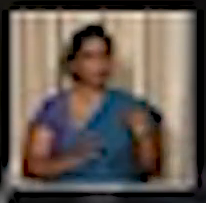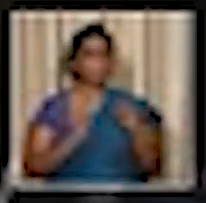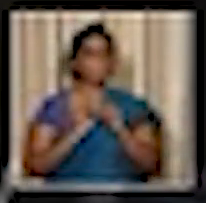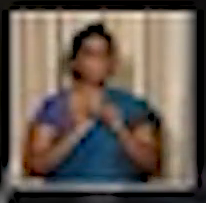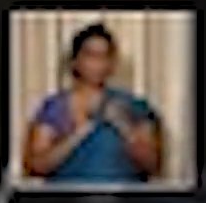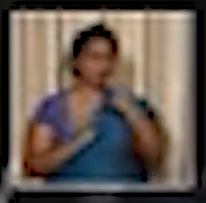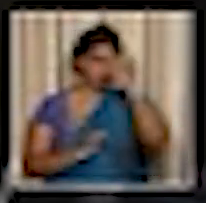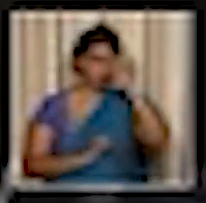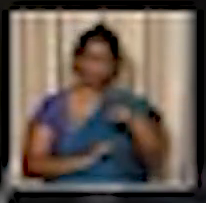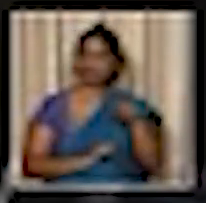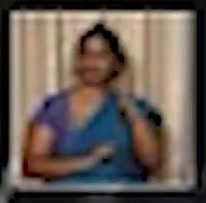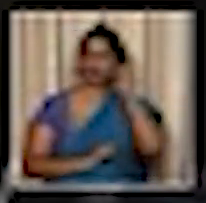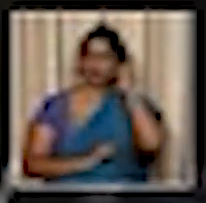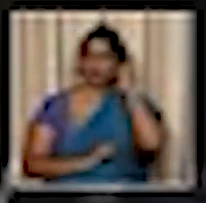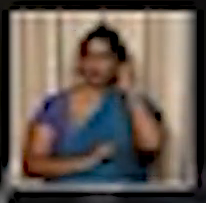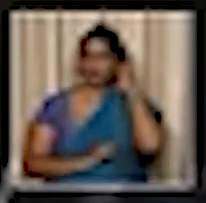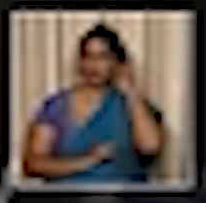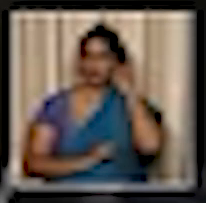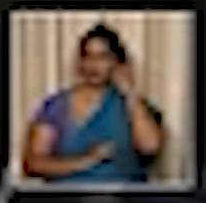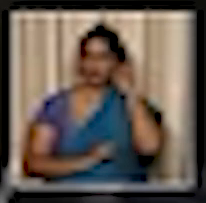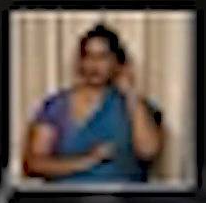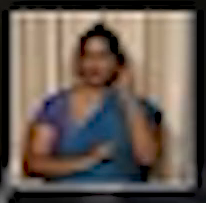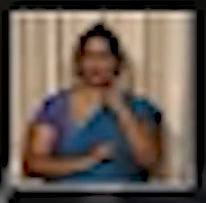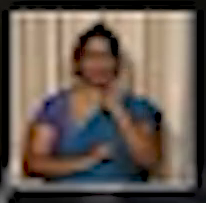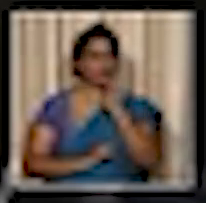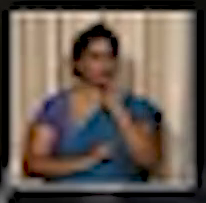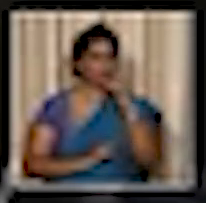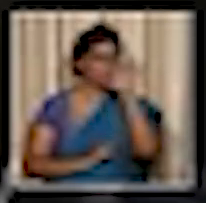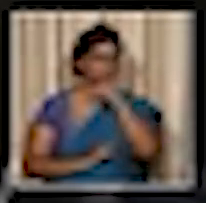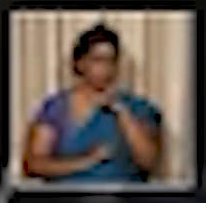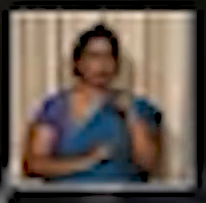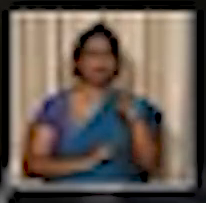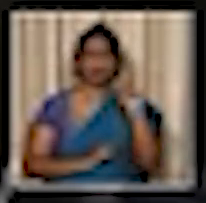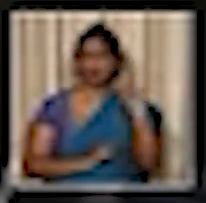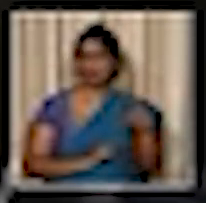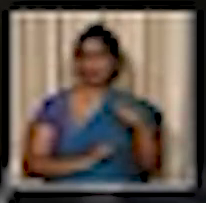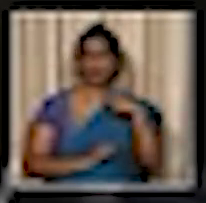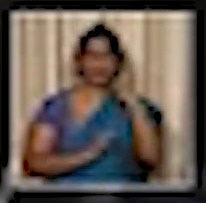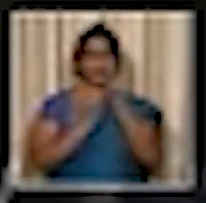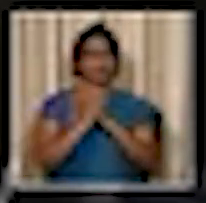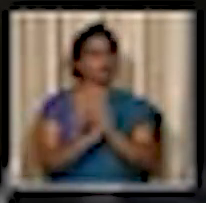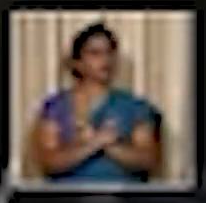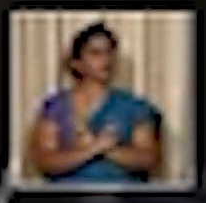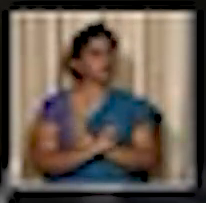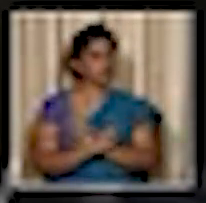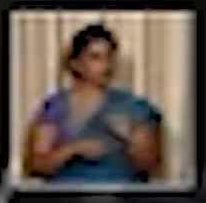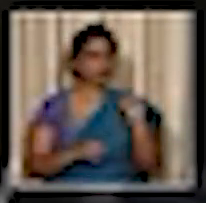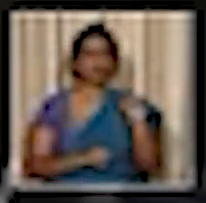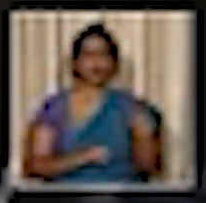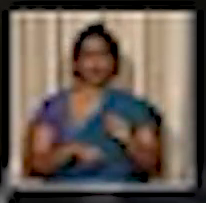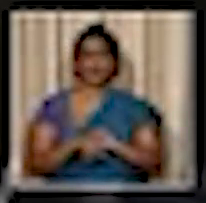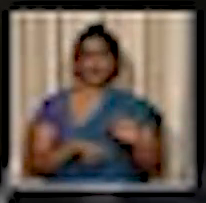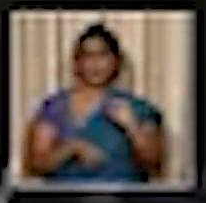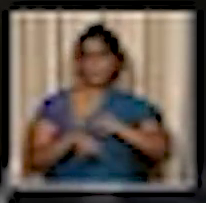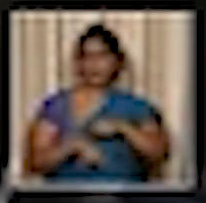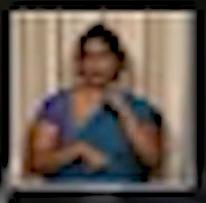තෙන්නකොන් මහතා විසින් සුදු පාට ගැංස්ටර්ස් නමින් සමාජ මාධ්‍යයට මුදාහල විනාඩි 30යි